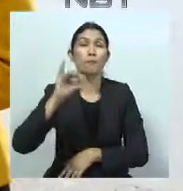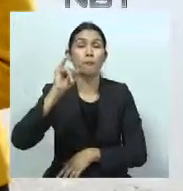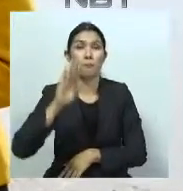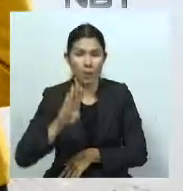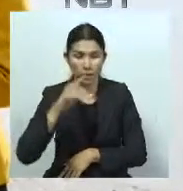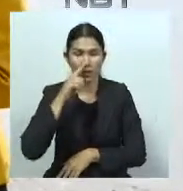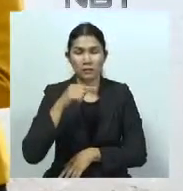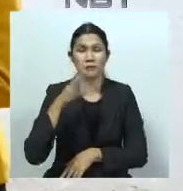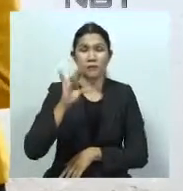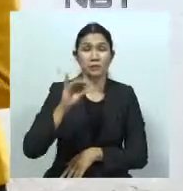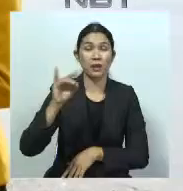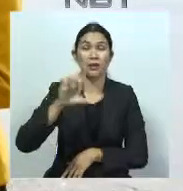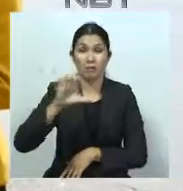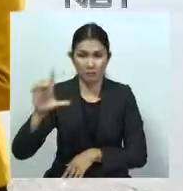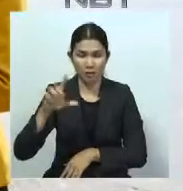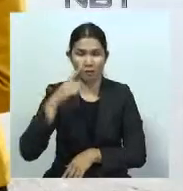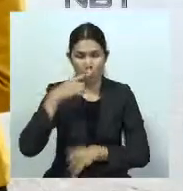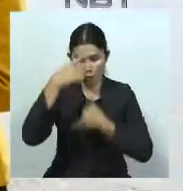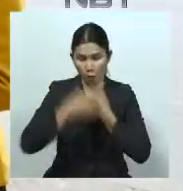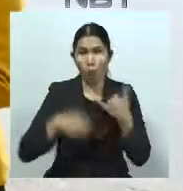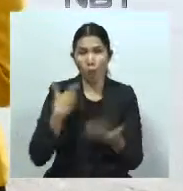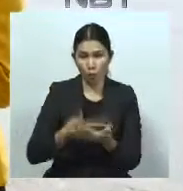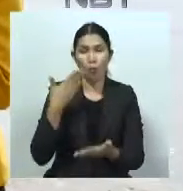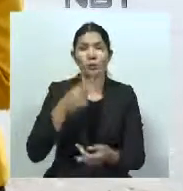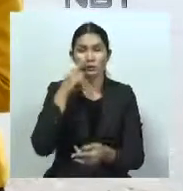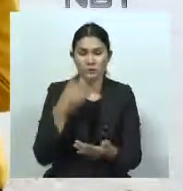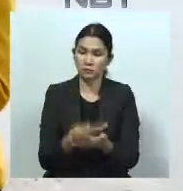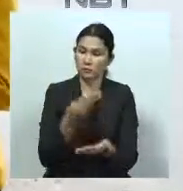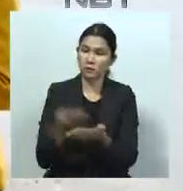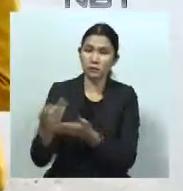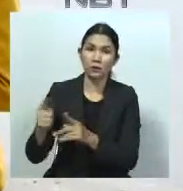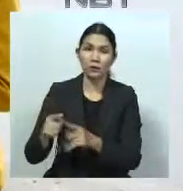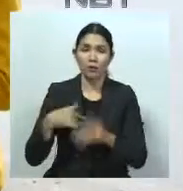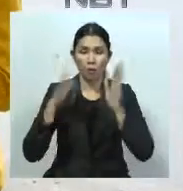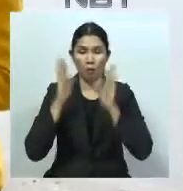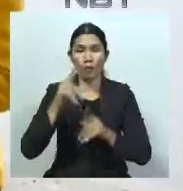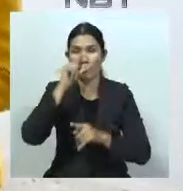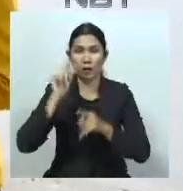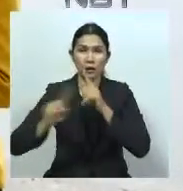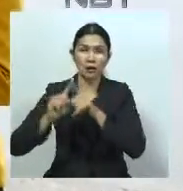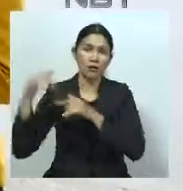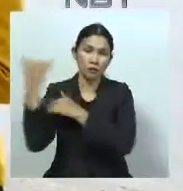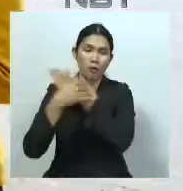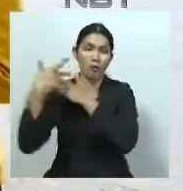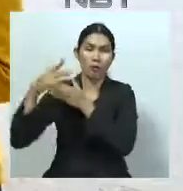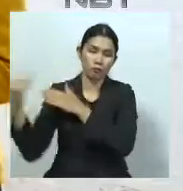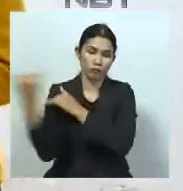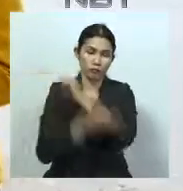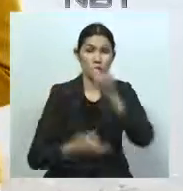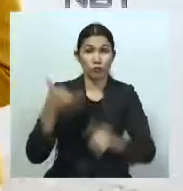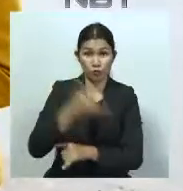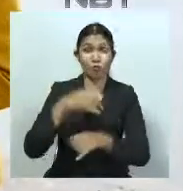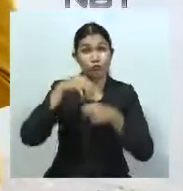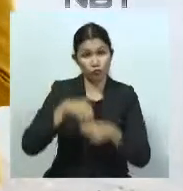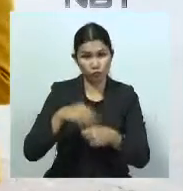ที่นี่ยังมีรายได้ต่อหัวสูงมีกำลังซื้อรวมทั้งนักธุรกิจชาวต่างชาติก็เข้ามาอาศัยอยู่จำนวนมากจึงเป็น